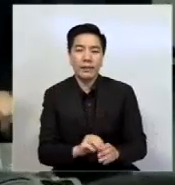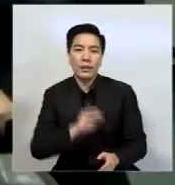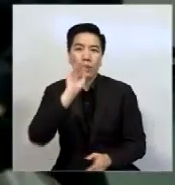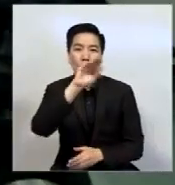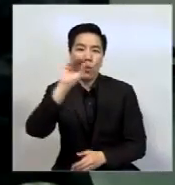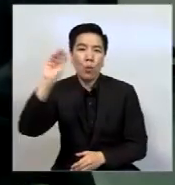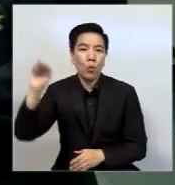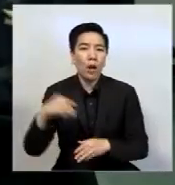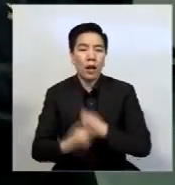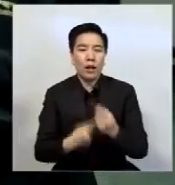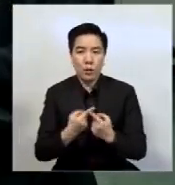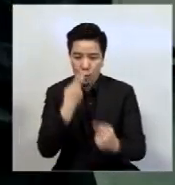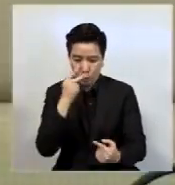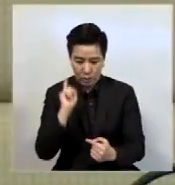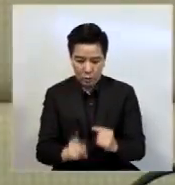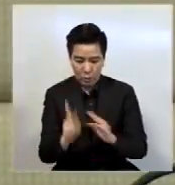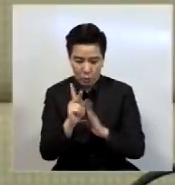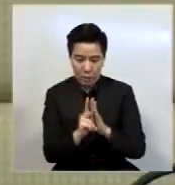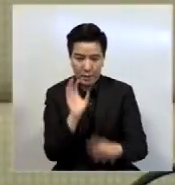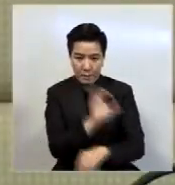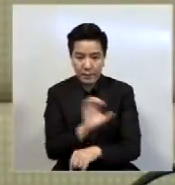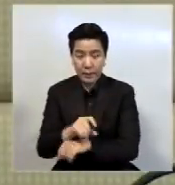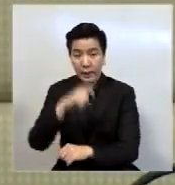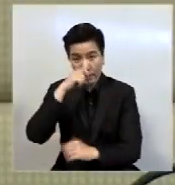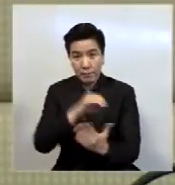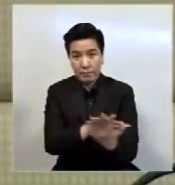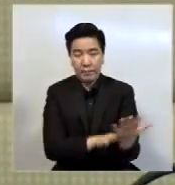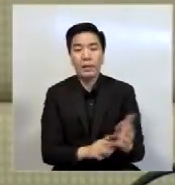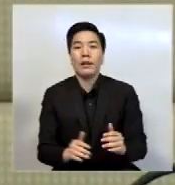งขายก็เลยต้องคุมเข้มกันหน่อยนึงแต่สำหรับในประเทศเนี่ยถือว่าเต็มที ่นะฮะ